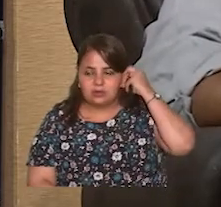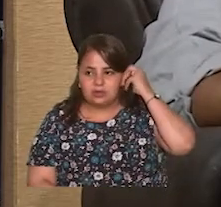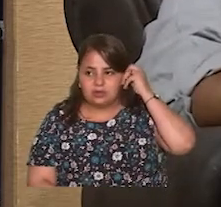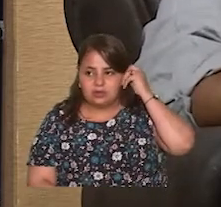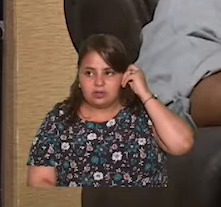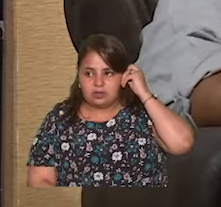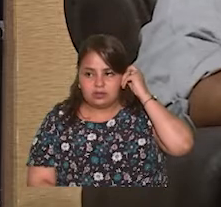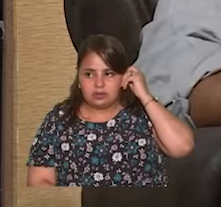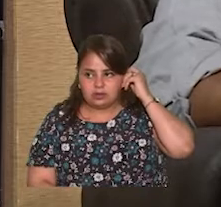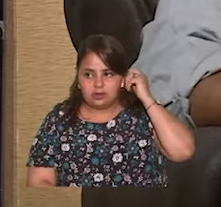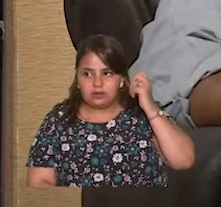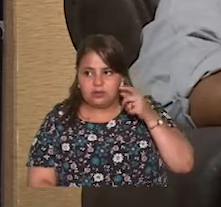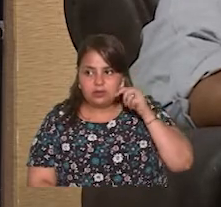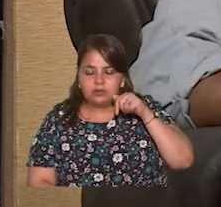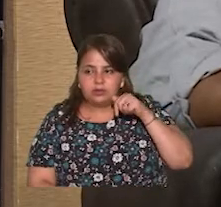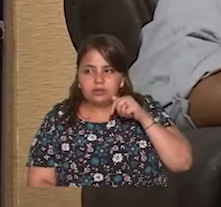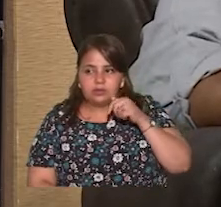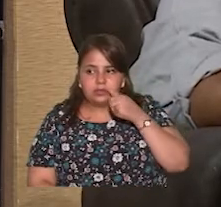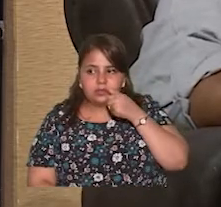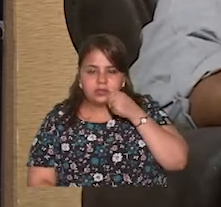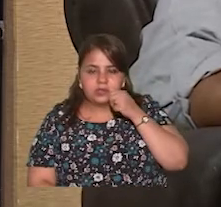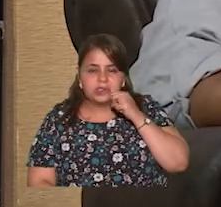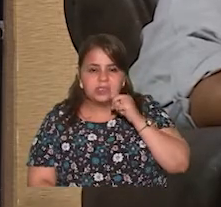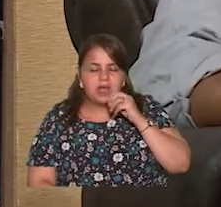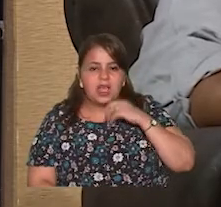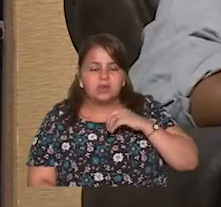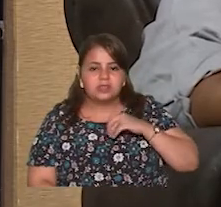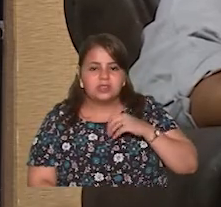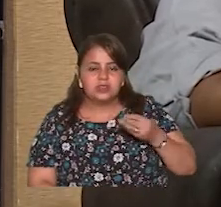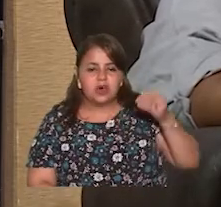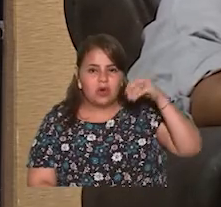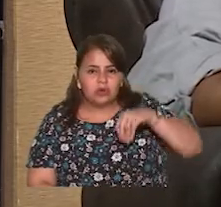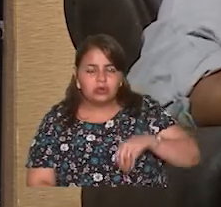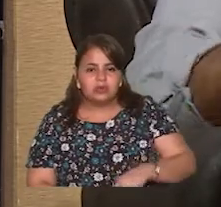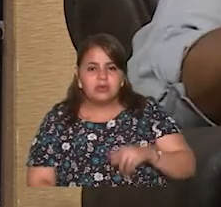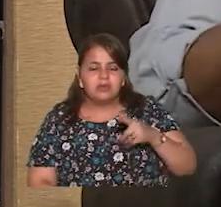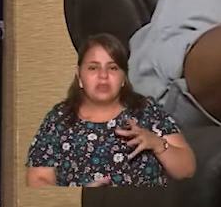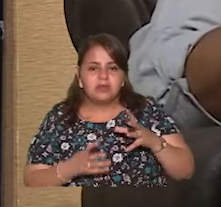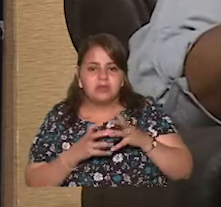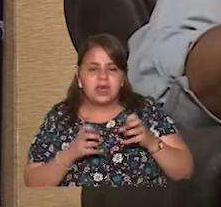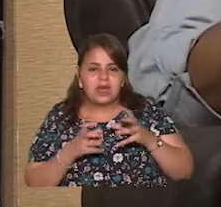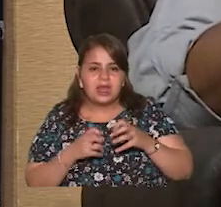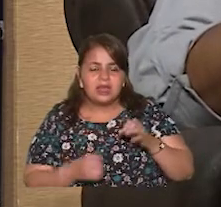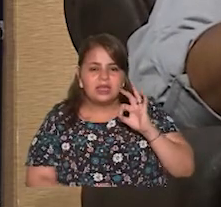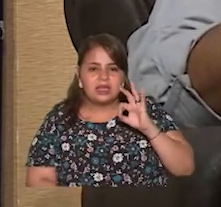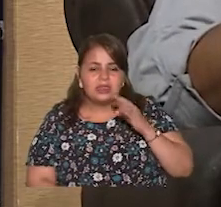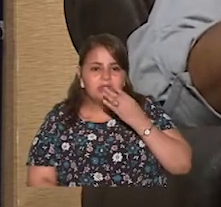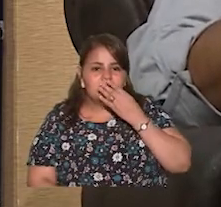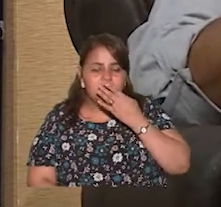اللي بيتقال. في الصين دلوقتي عايزين يحطوا في المنهج من ثالثه ابتدائي لثالثه اعدادي على ما